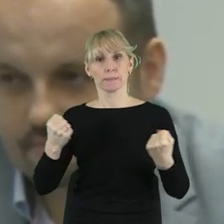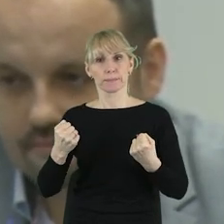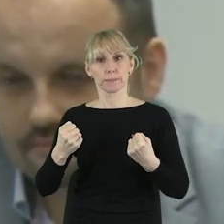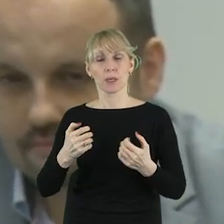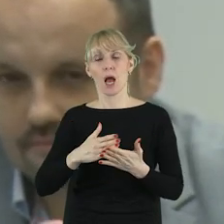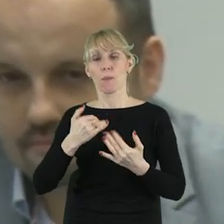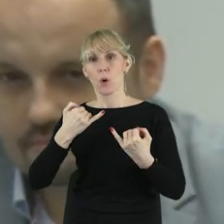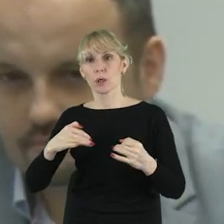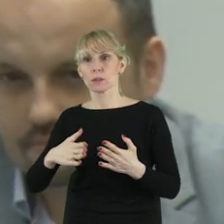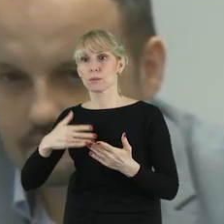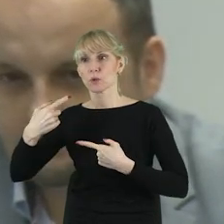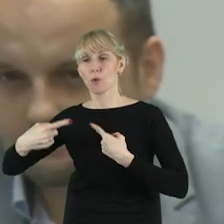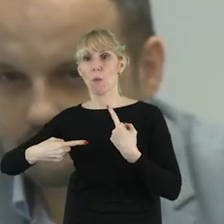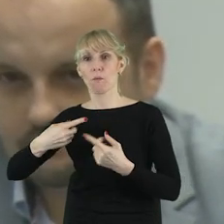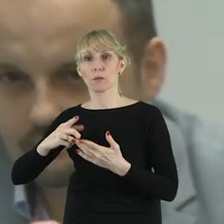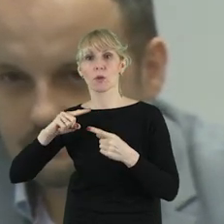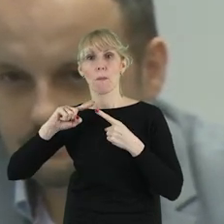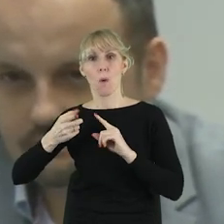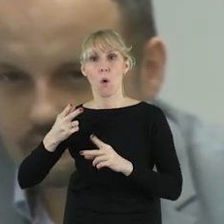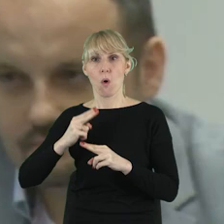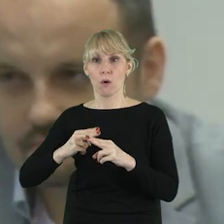zawałem.